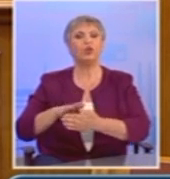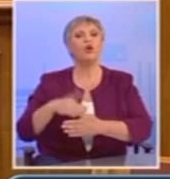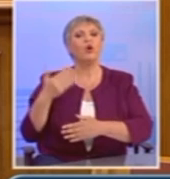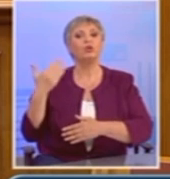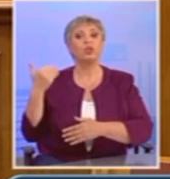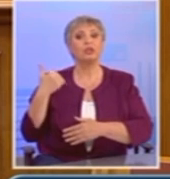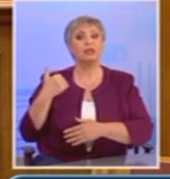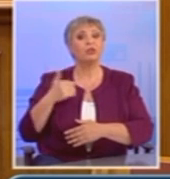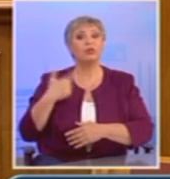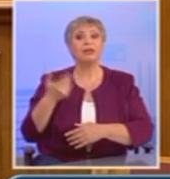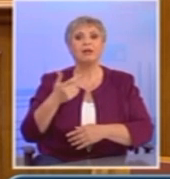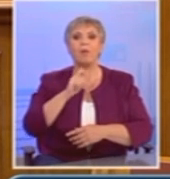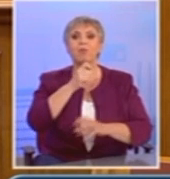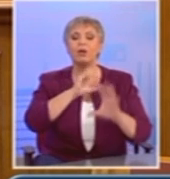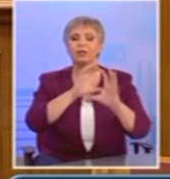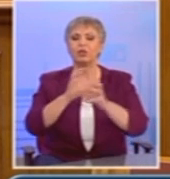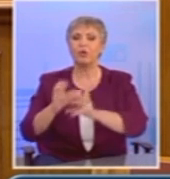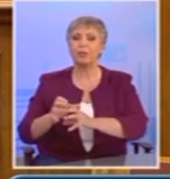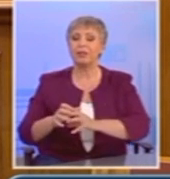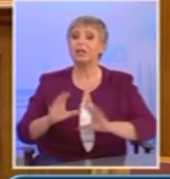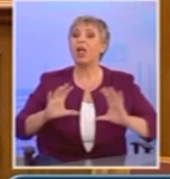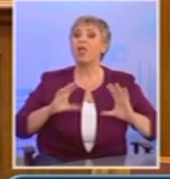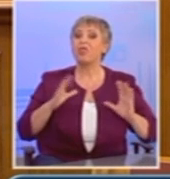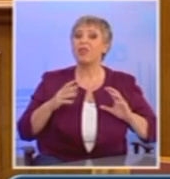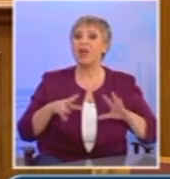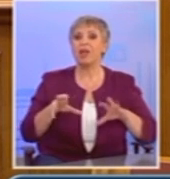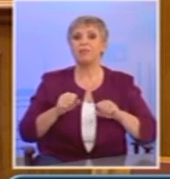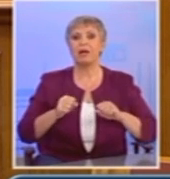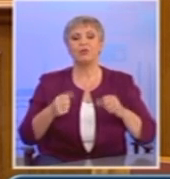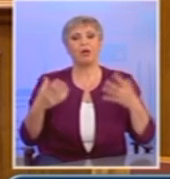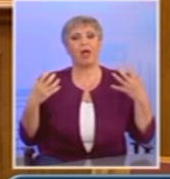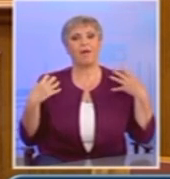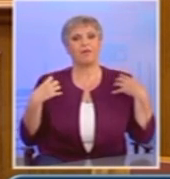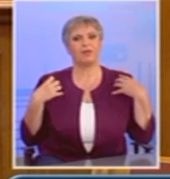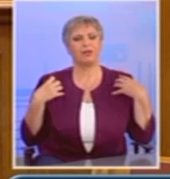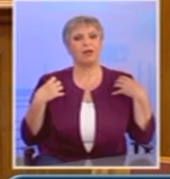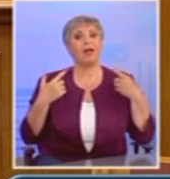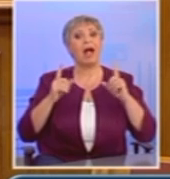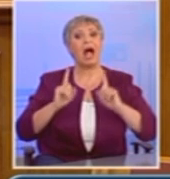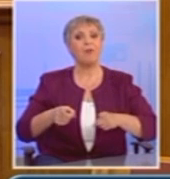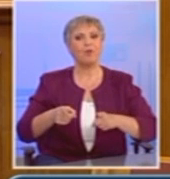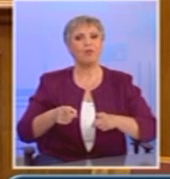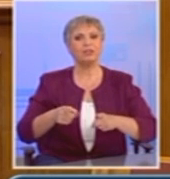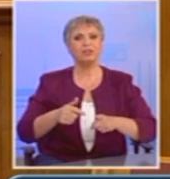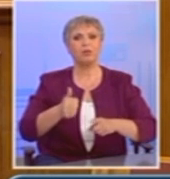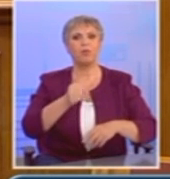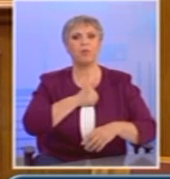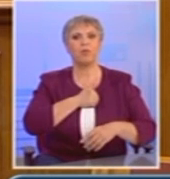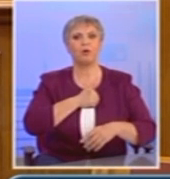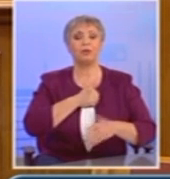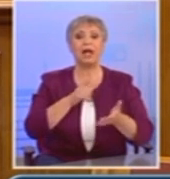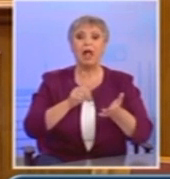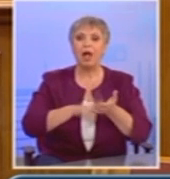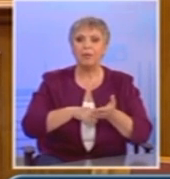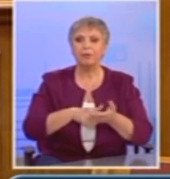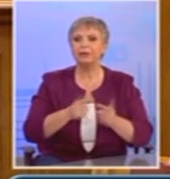δυνάμεις απέφυγαν το κόστος των δύσκολων αποφάσεων που έπρεπε να πάρουμε εμείς για την επιβίωση της